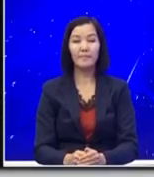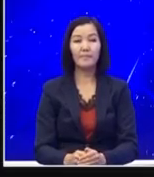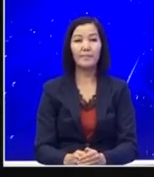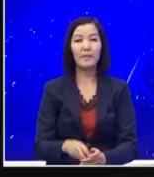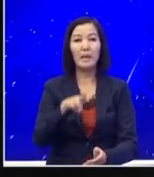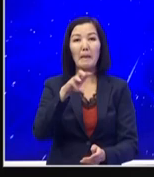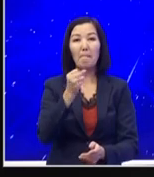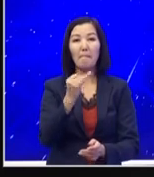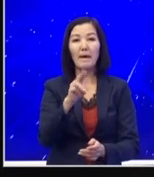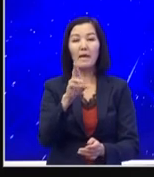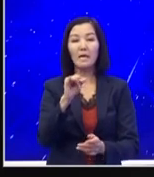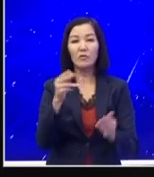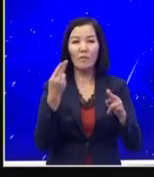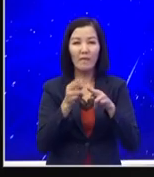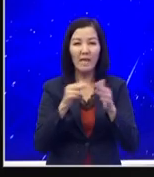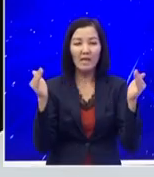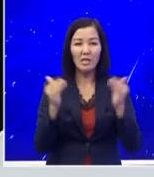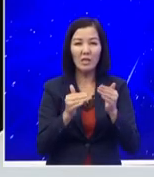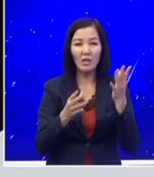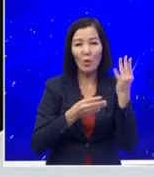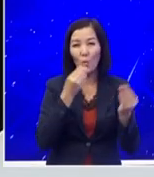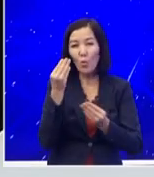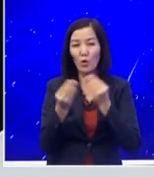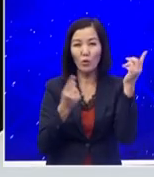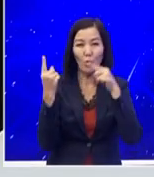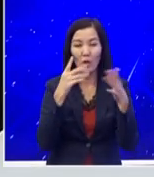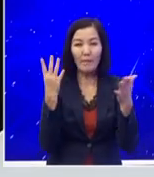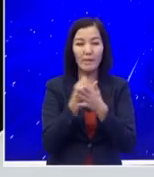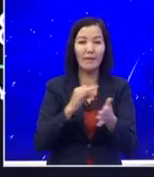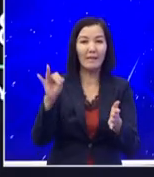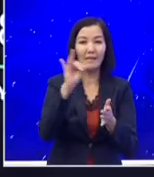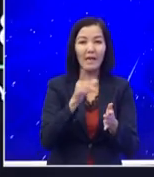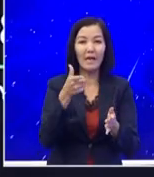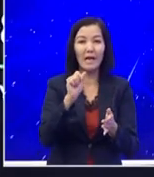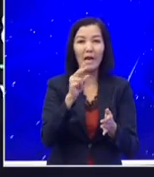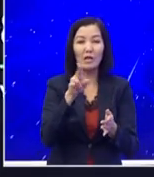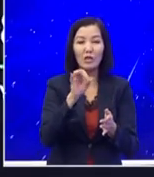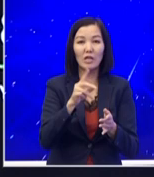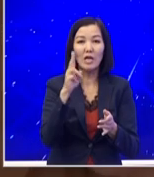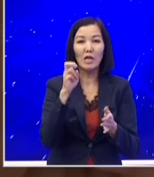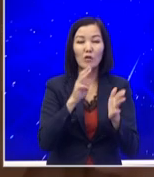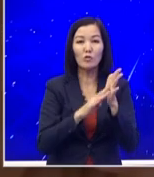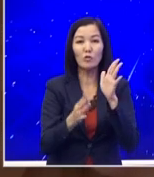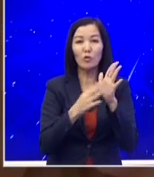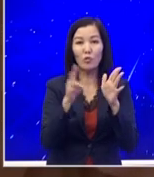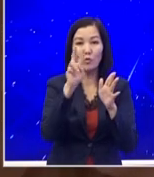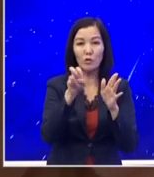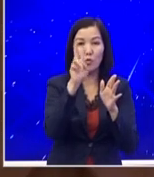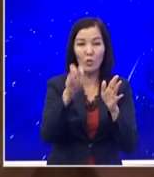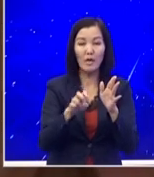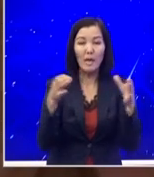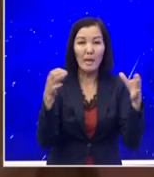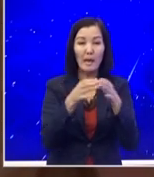Microsoft әлемдегі ең кішкентай ойын консолін шығармақшы. Тарихта алғаш шығатын гаджет құны 299 долларды құрайды.